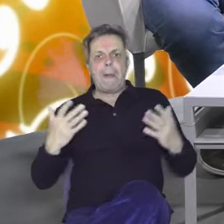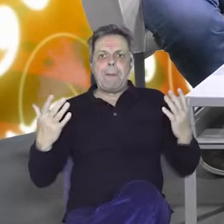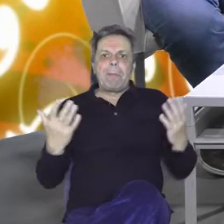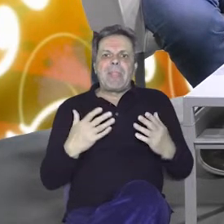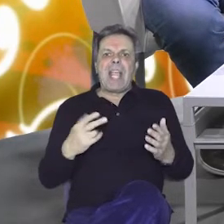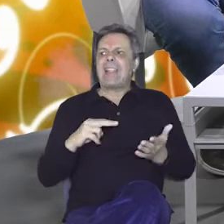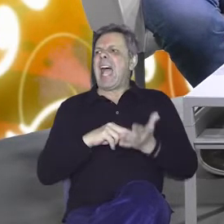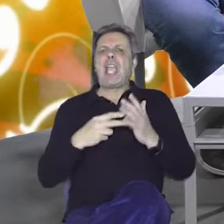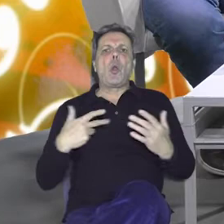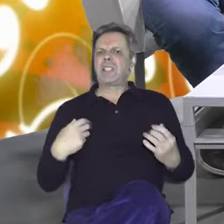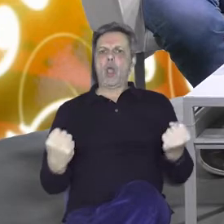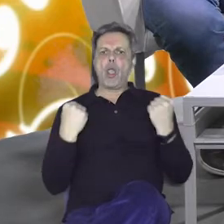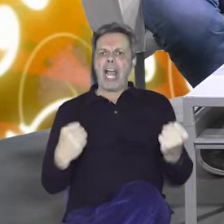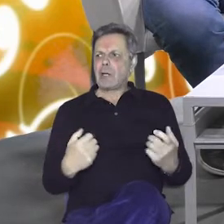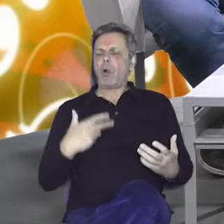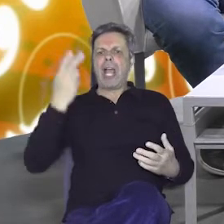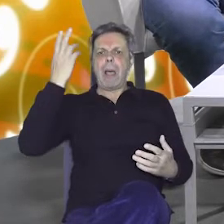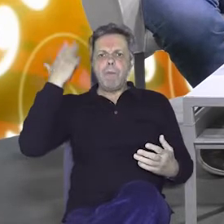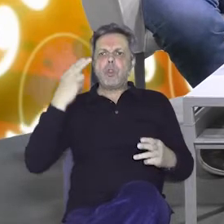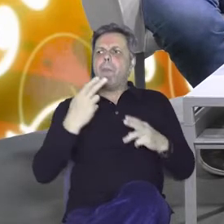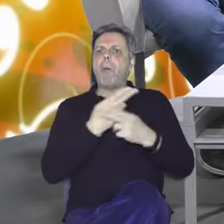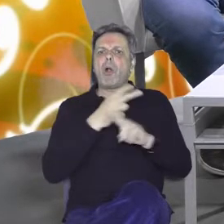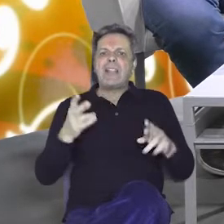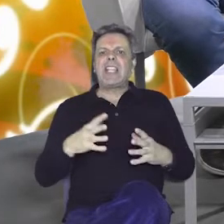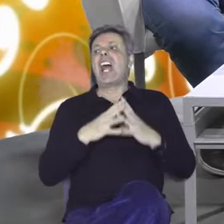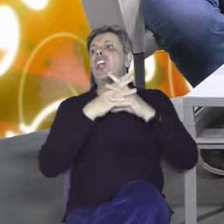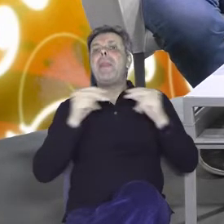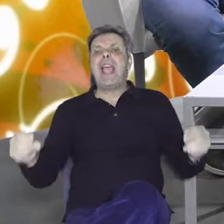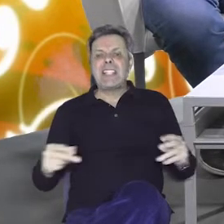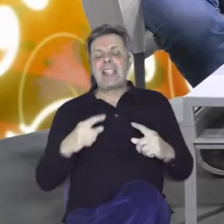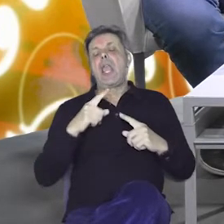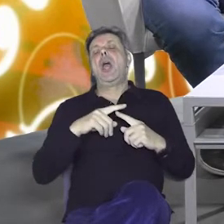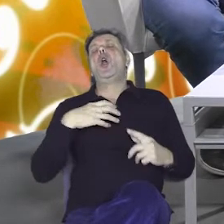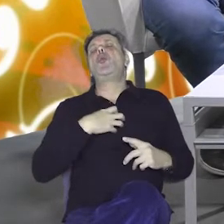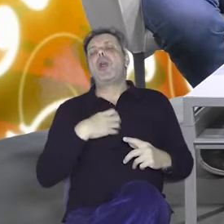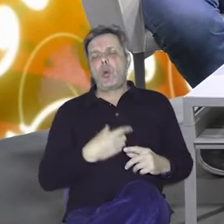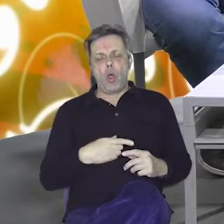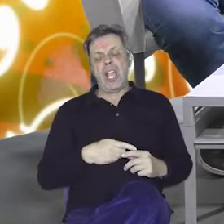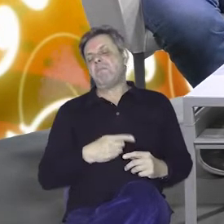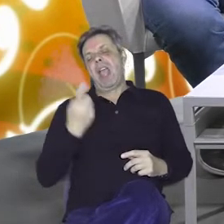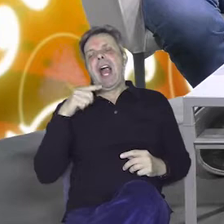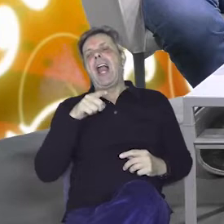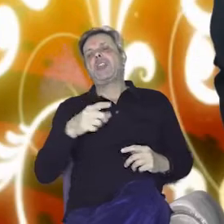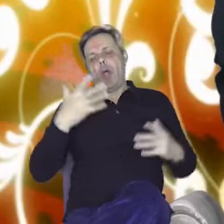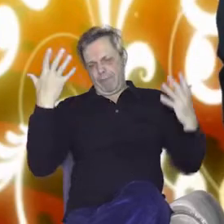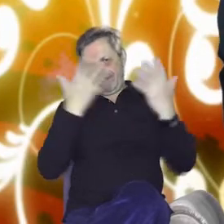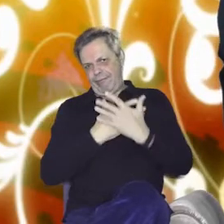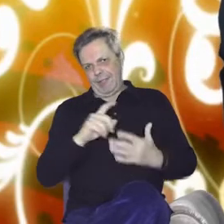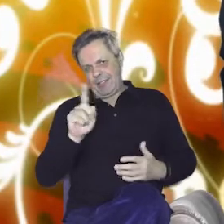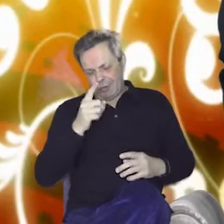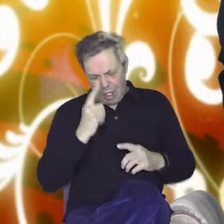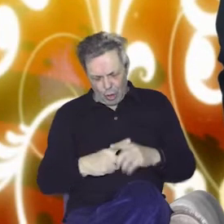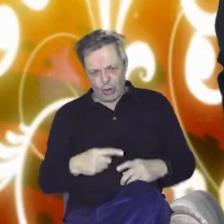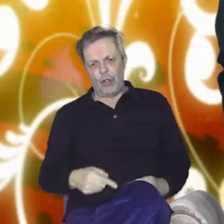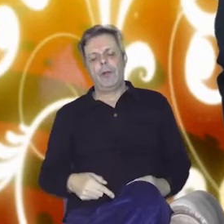ekonomski ojačamo ili kad postanemo bogati da će nestati tuberkuloza, što je bila zapravo zabluda, jer